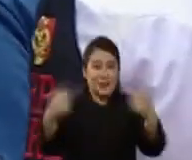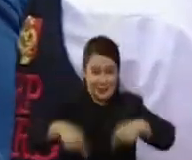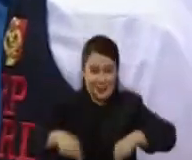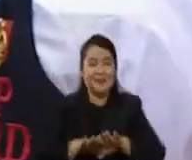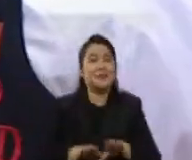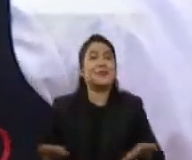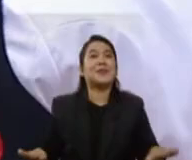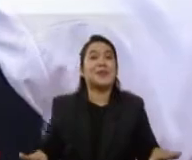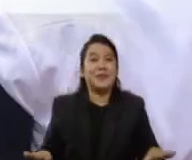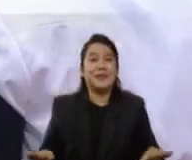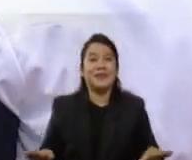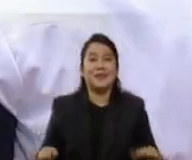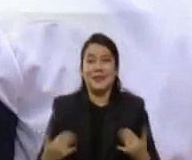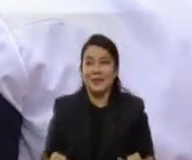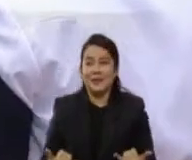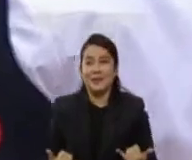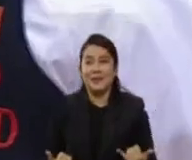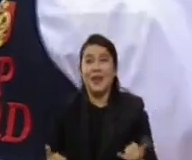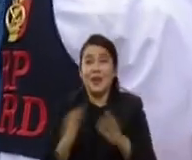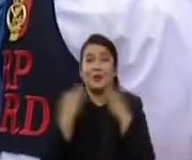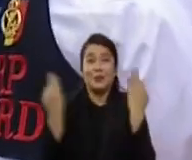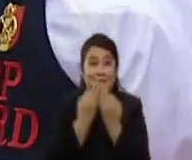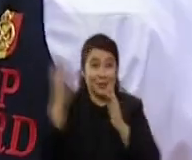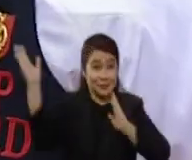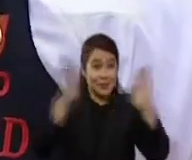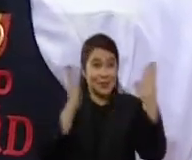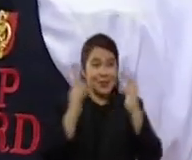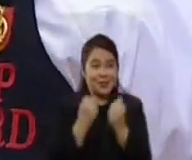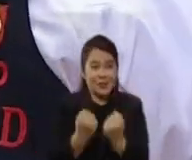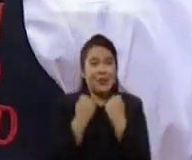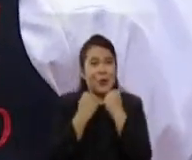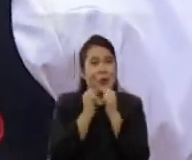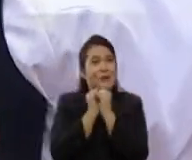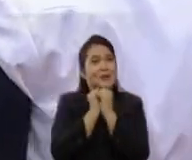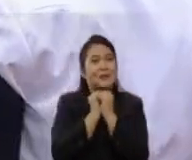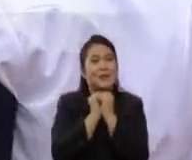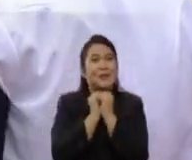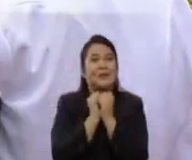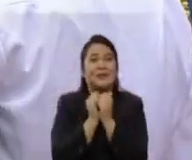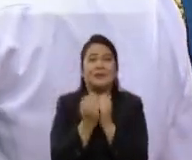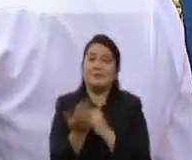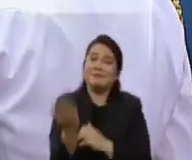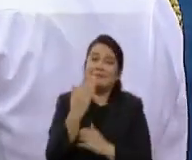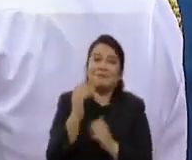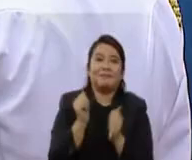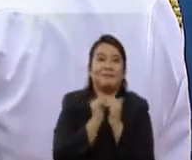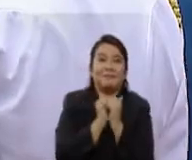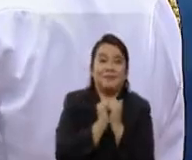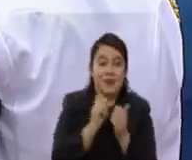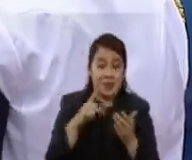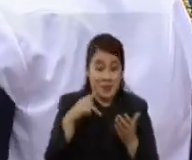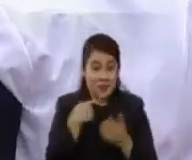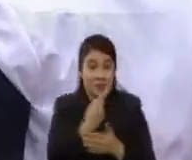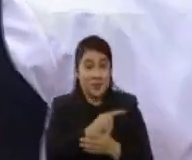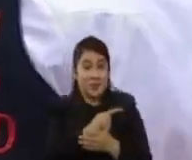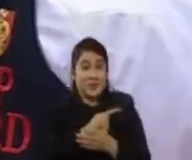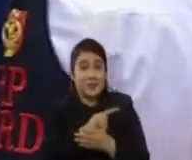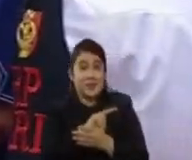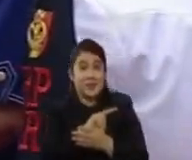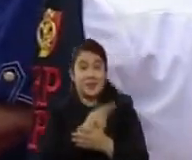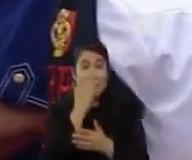Dataran Merdeka pada ketika ini. Keluarga Malaysia teguh bersama, sama-samalah kita resapi, jangan hanya dilaungkan